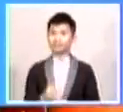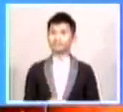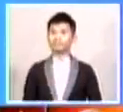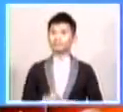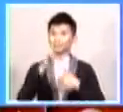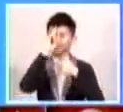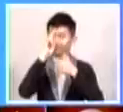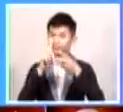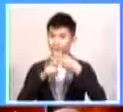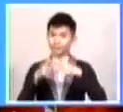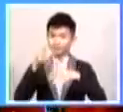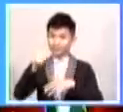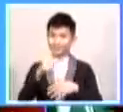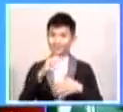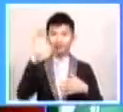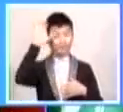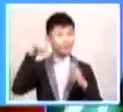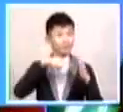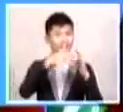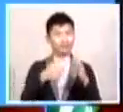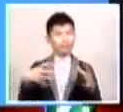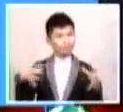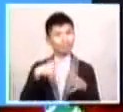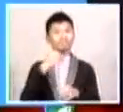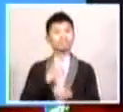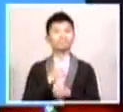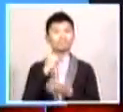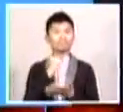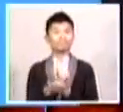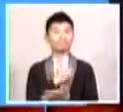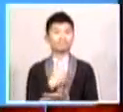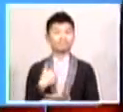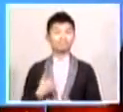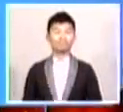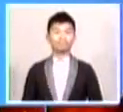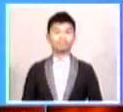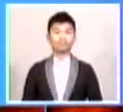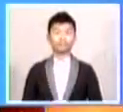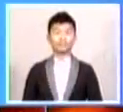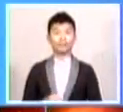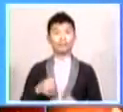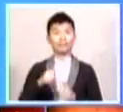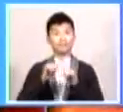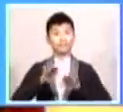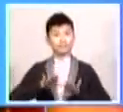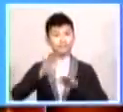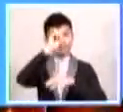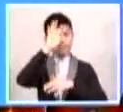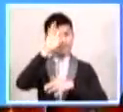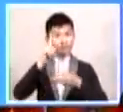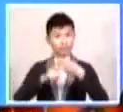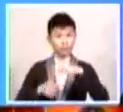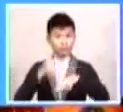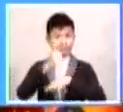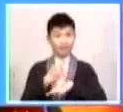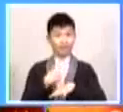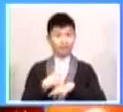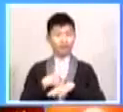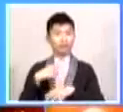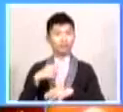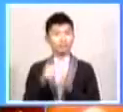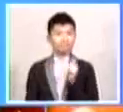苏院长，我们一起做到了。担任民进党的党主席是我一生的光